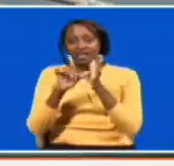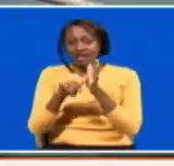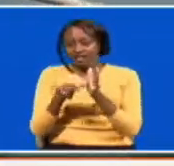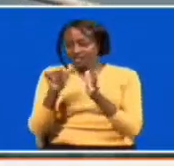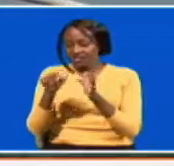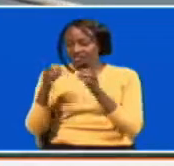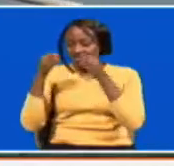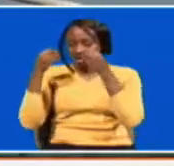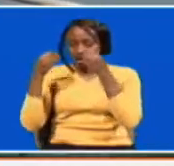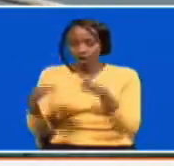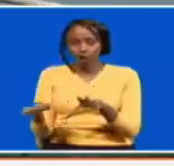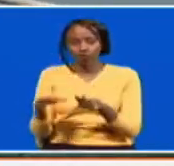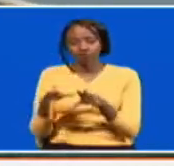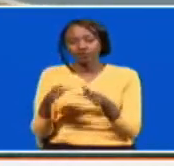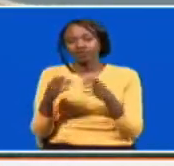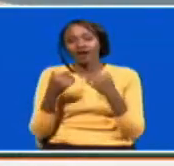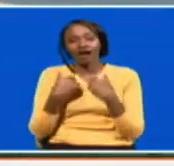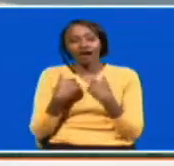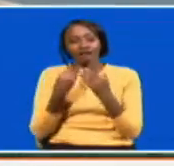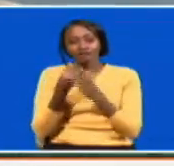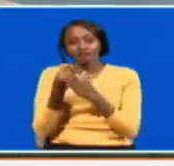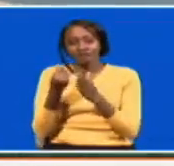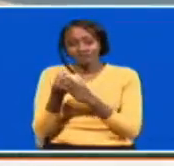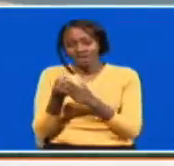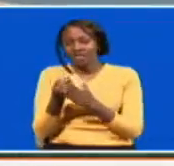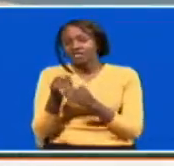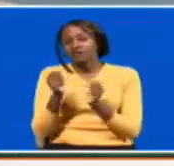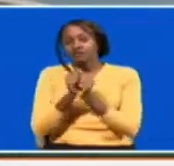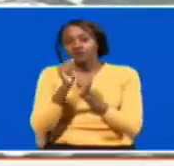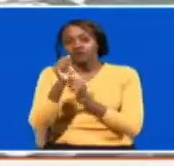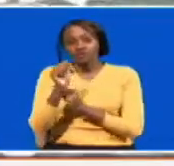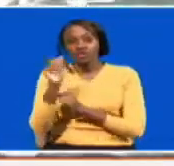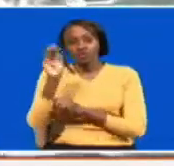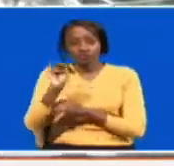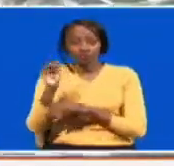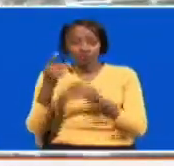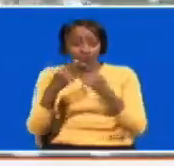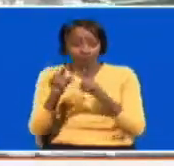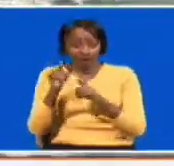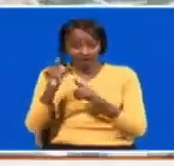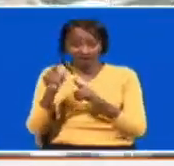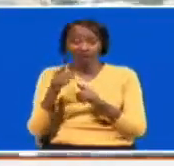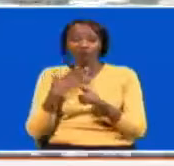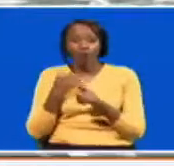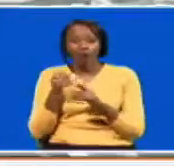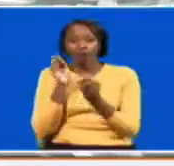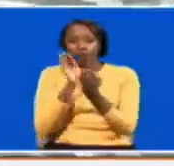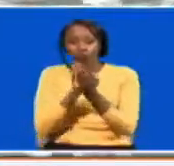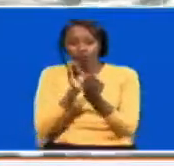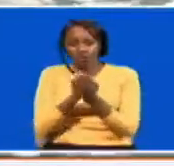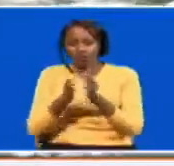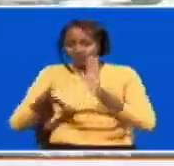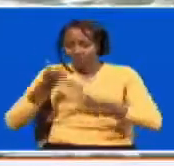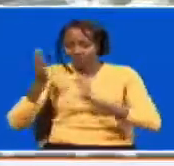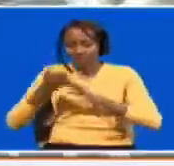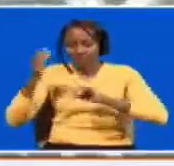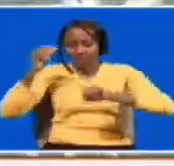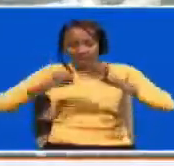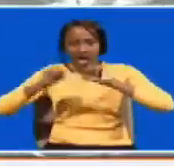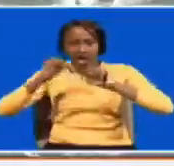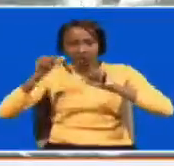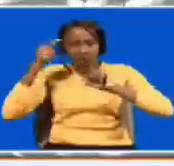zaidi ya milioni 25. Hata hivyo, anaitaka serikali ya kaunti kuweka hazina ya dharura ambayo wanaweza